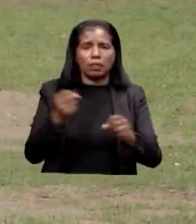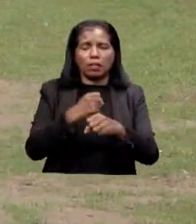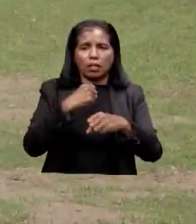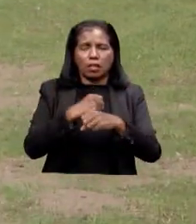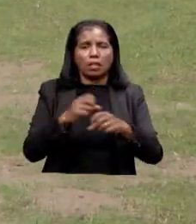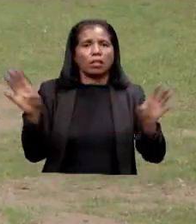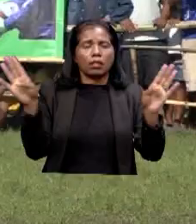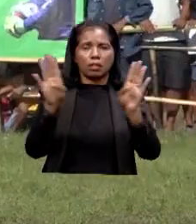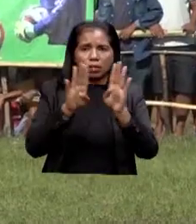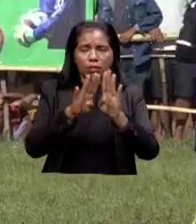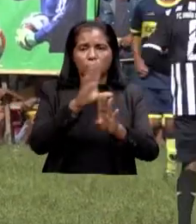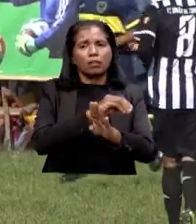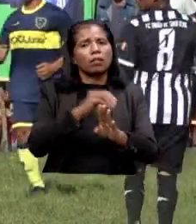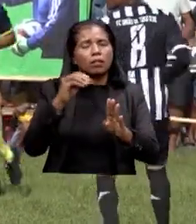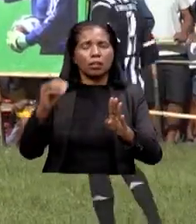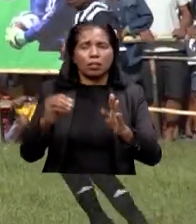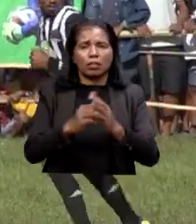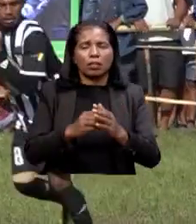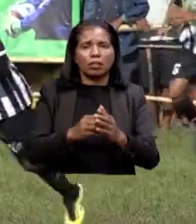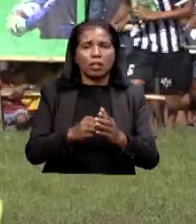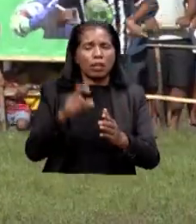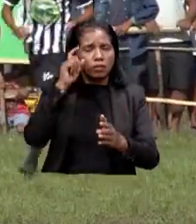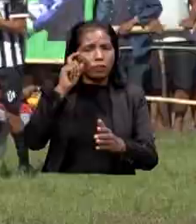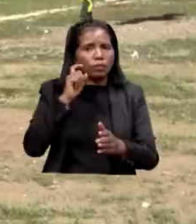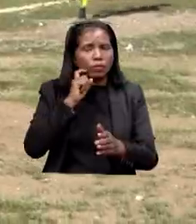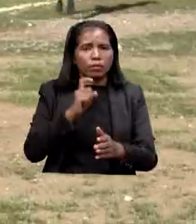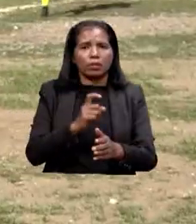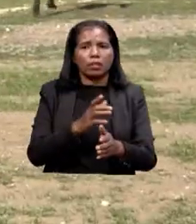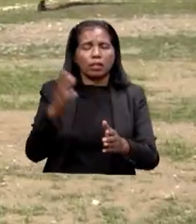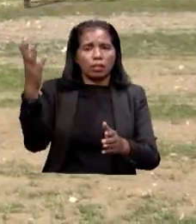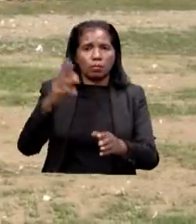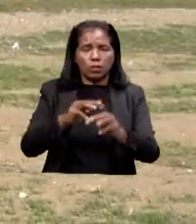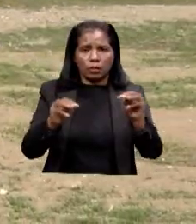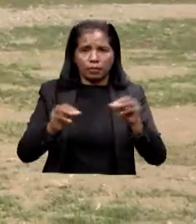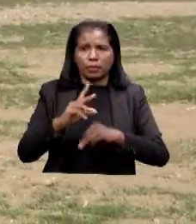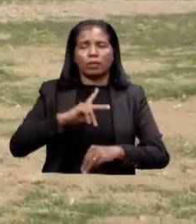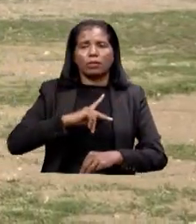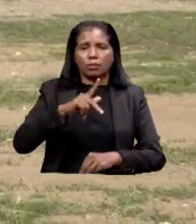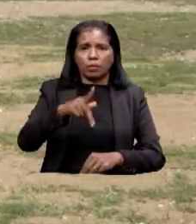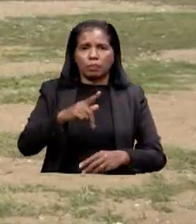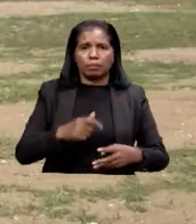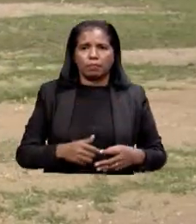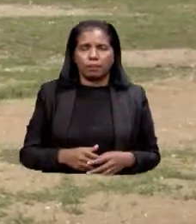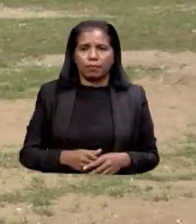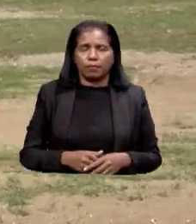futebol tasa rotativa avonana ihe municipio Lauteng. Zimi Fernandes, Zuvial da Costa, GMN.